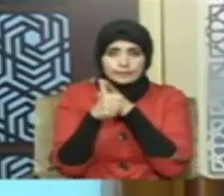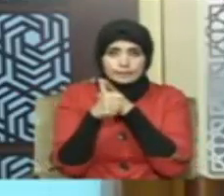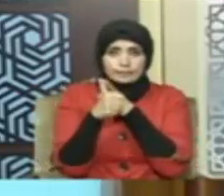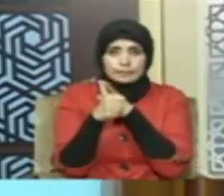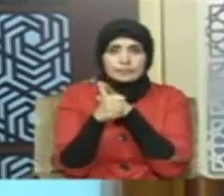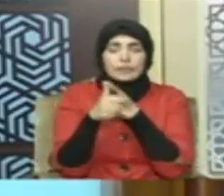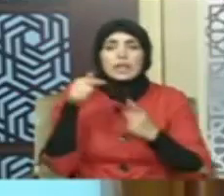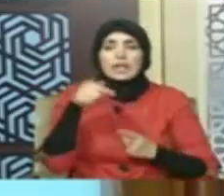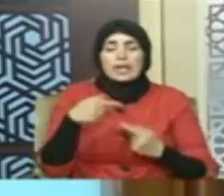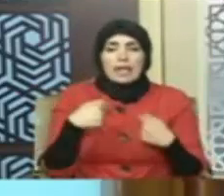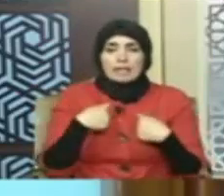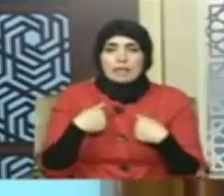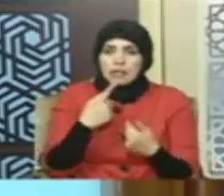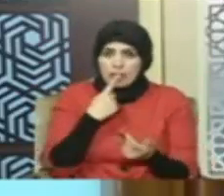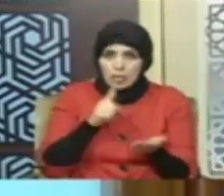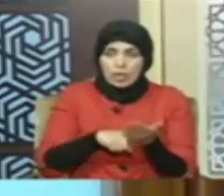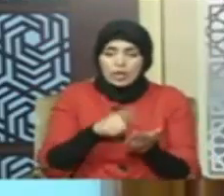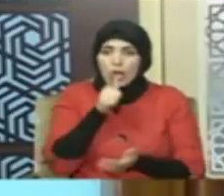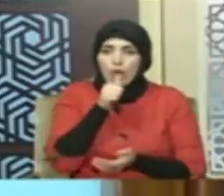هي أننا نؤكد